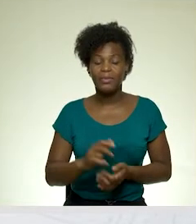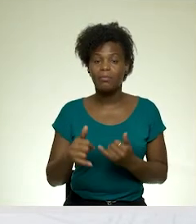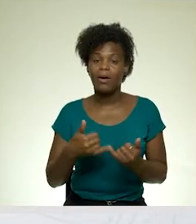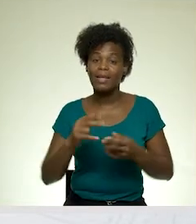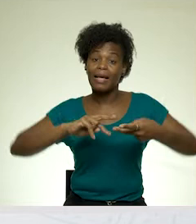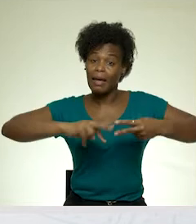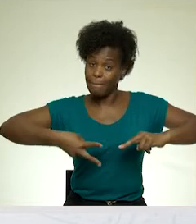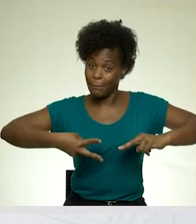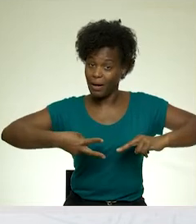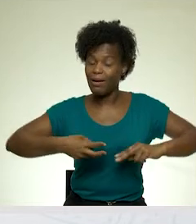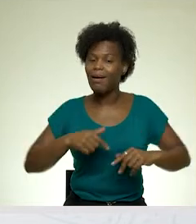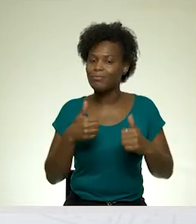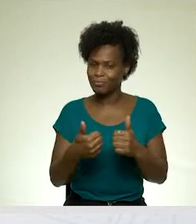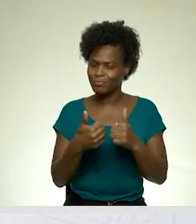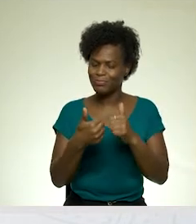La mairie, très bien.